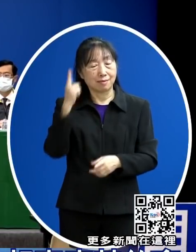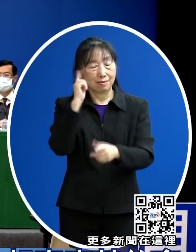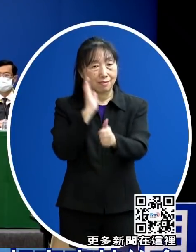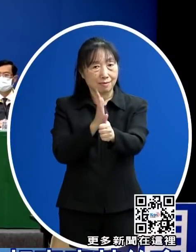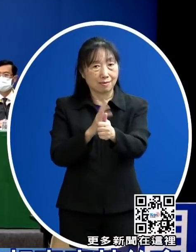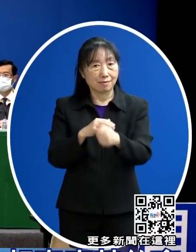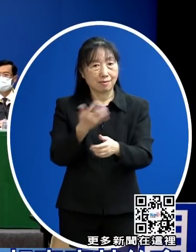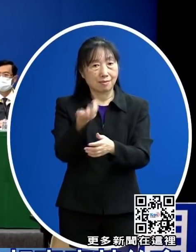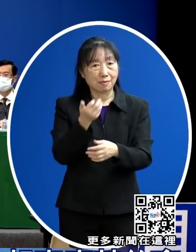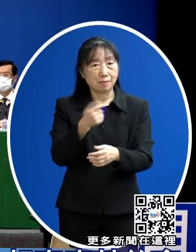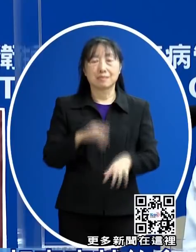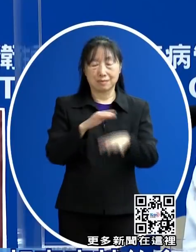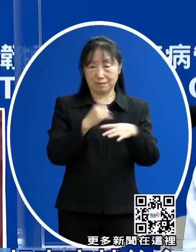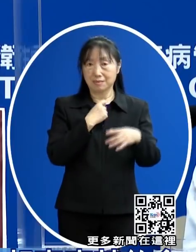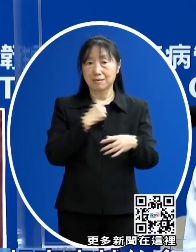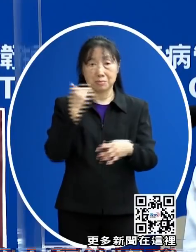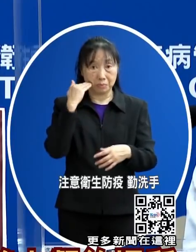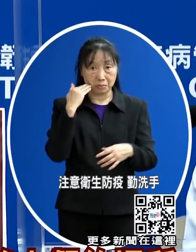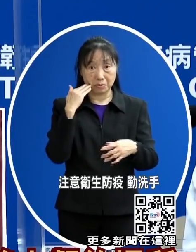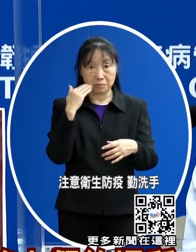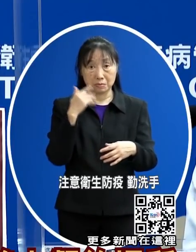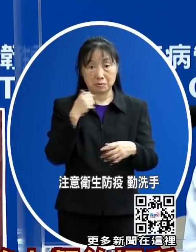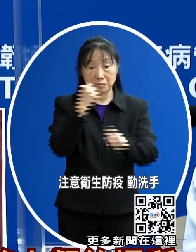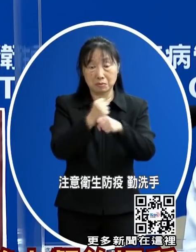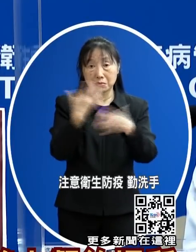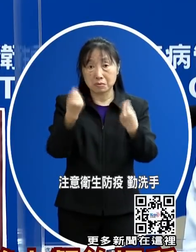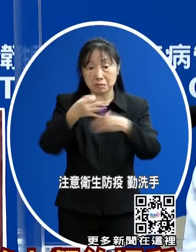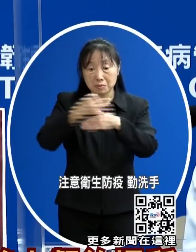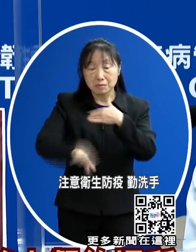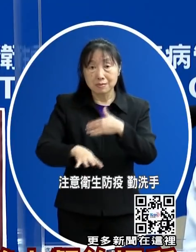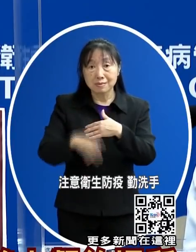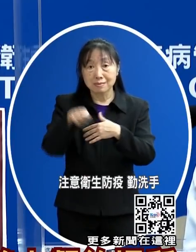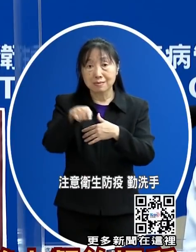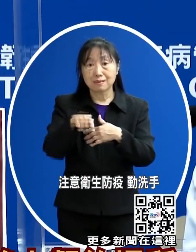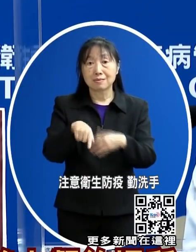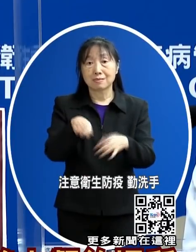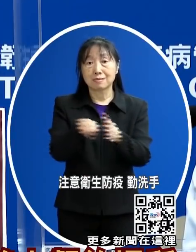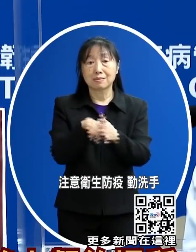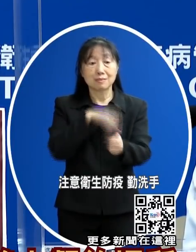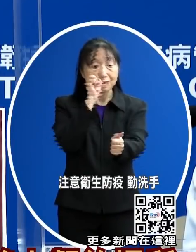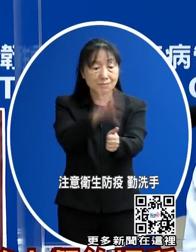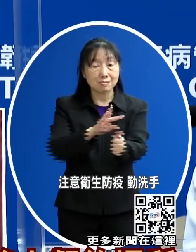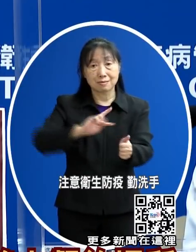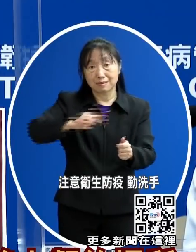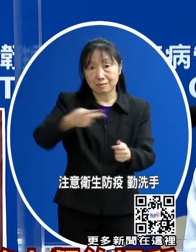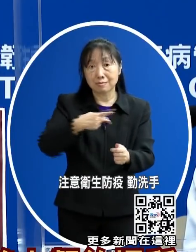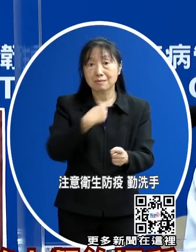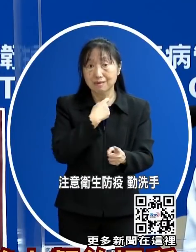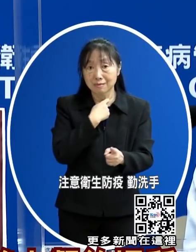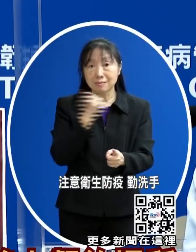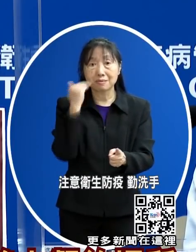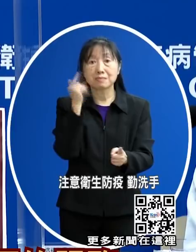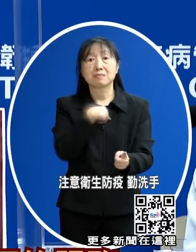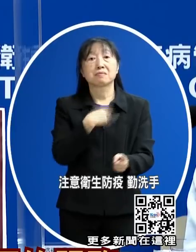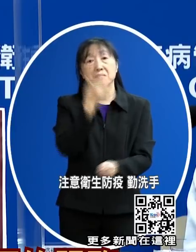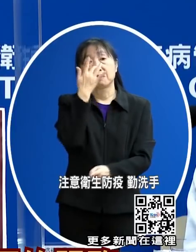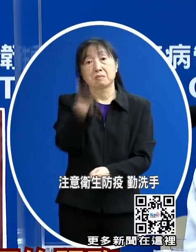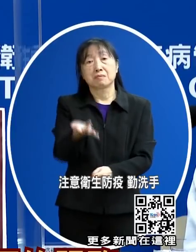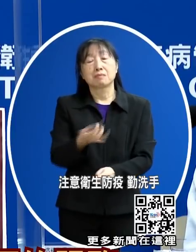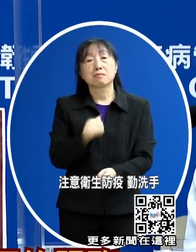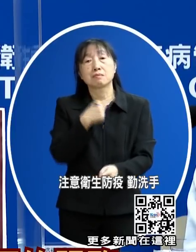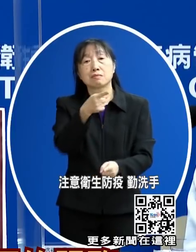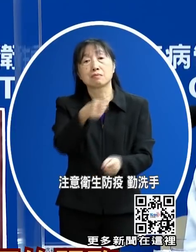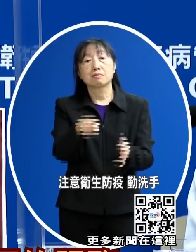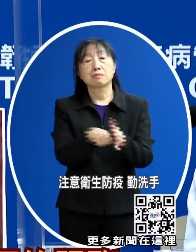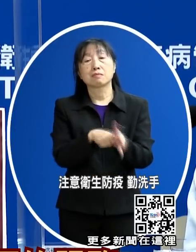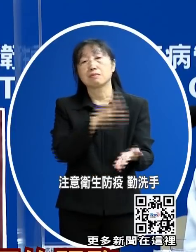时中说重话了： 未配合执行且经辅导未改善之餐饮场所，不得提